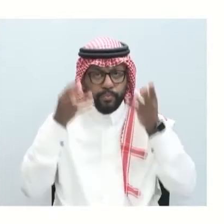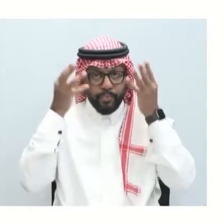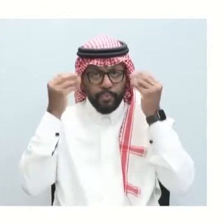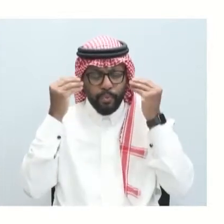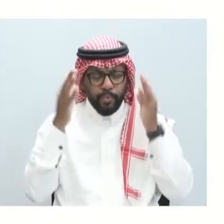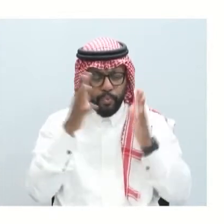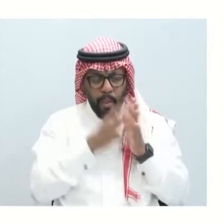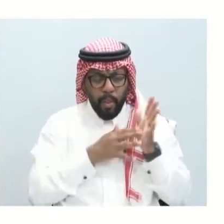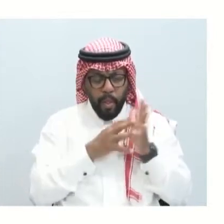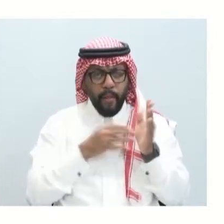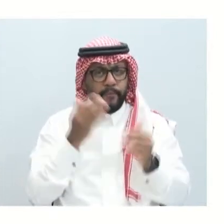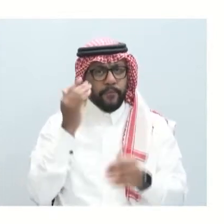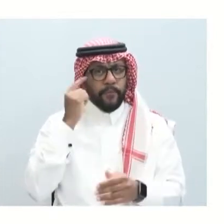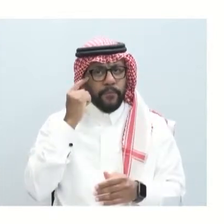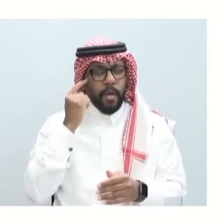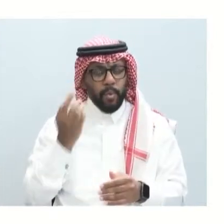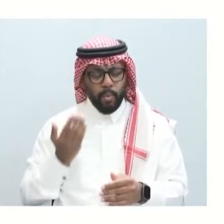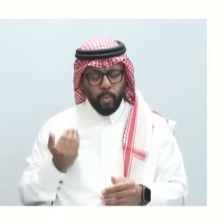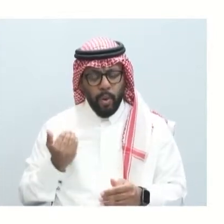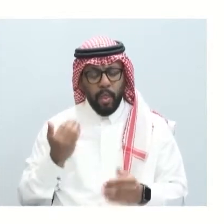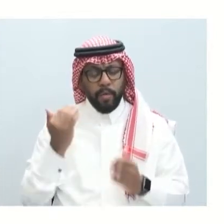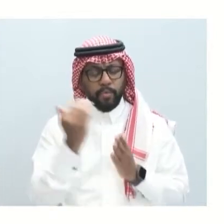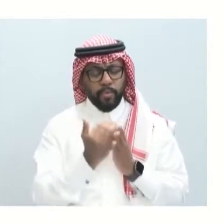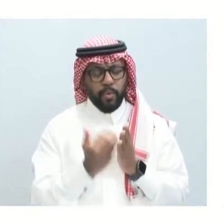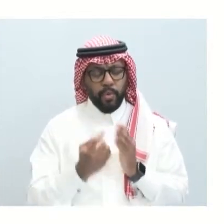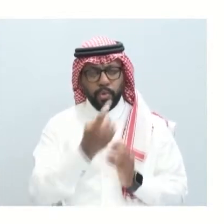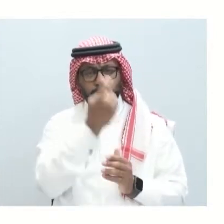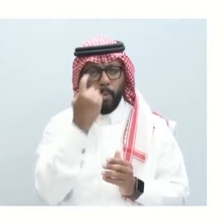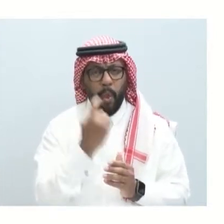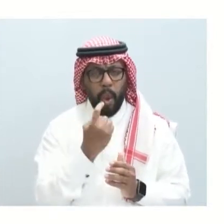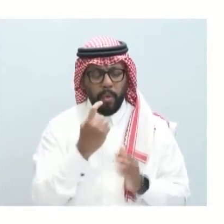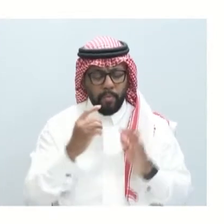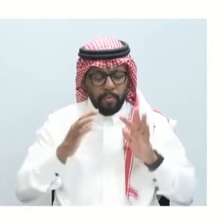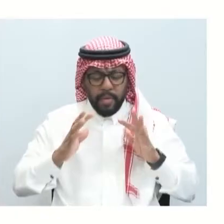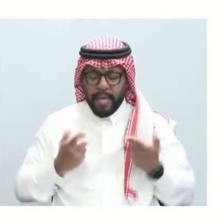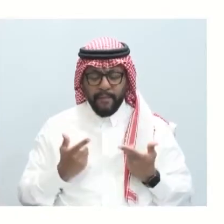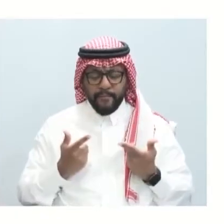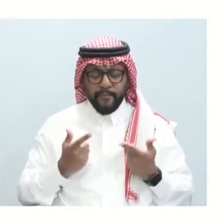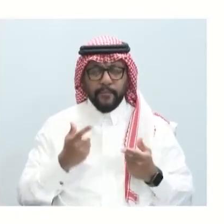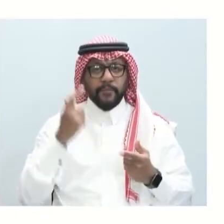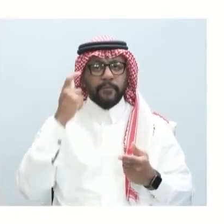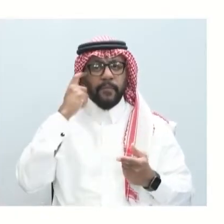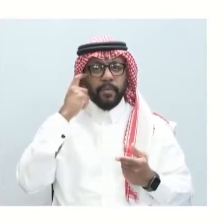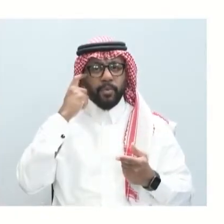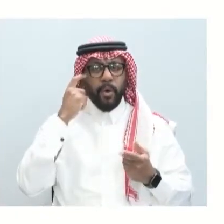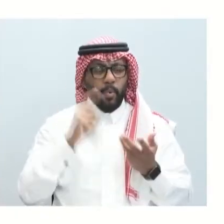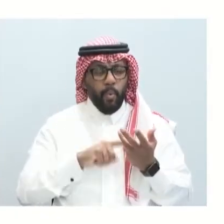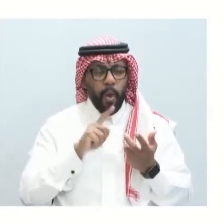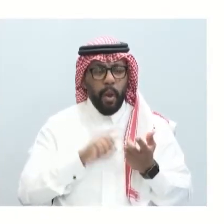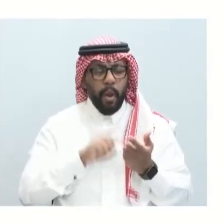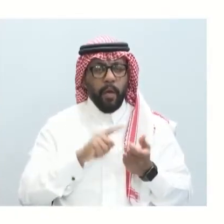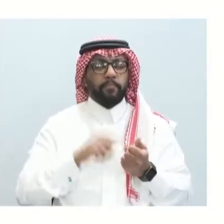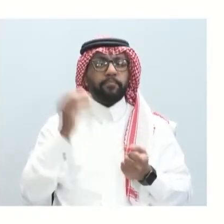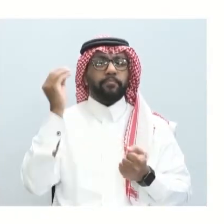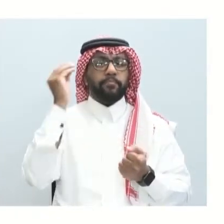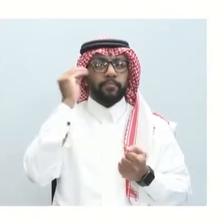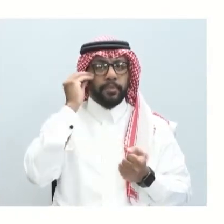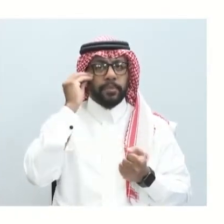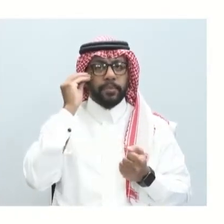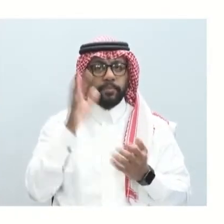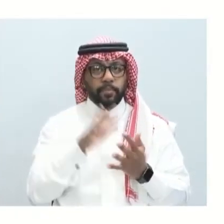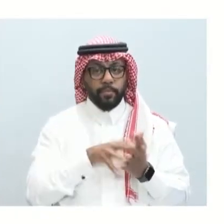بارك الله فيكم وخطتنا هنا ساقوم باسال نفسي هذا السؤال كيف ساحل المساله اذا كيف سنه حلوه